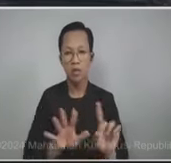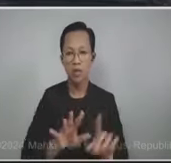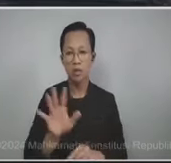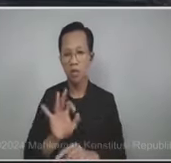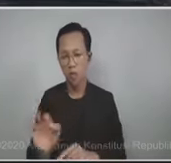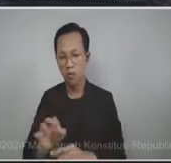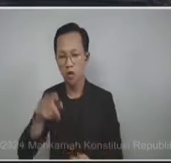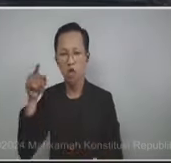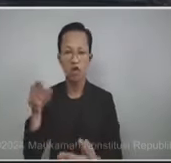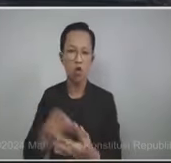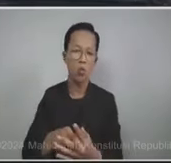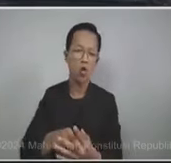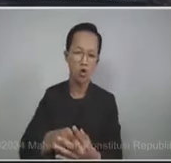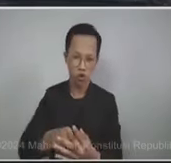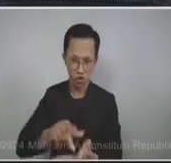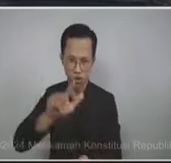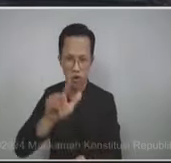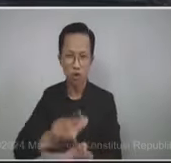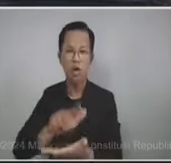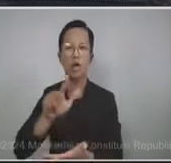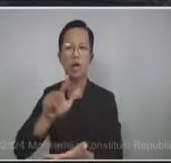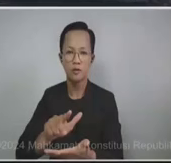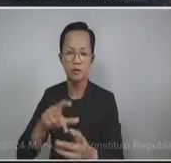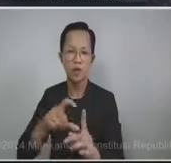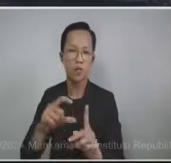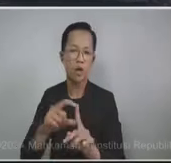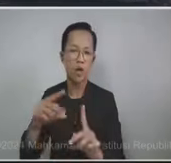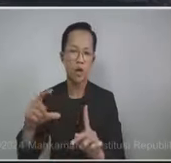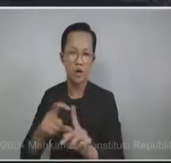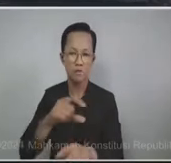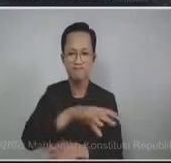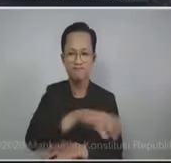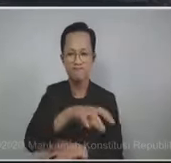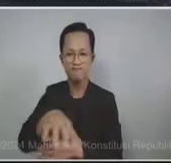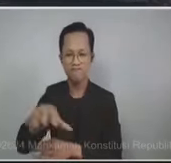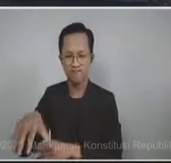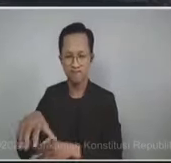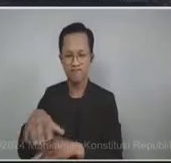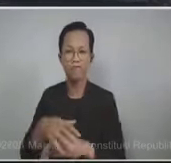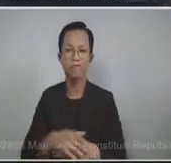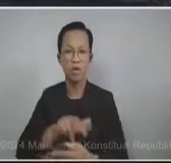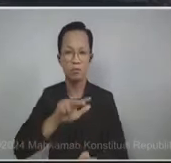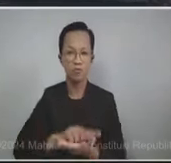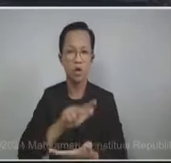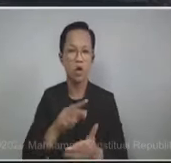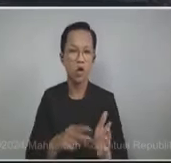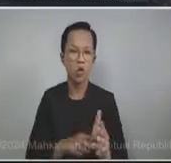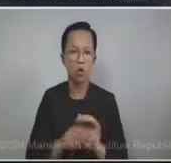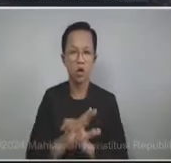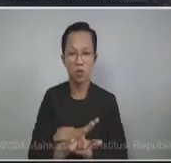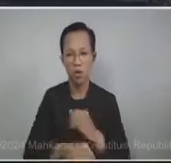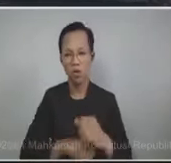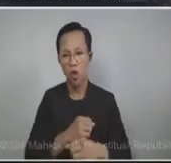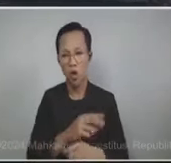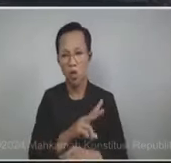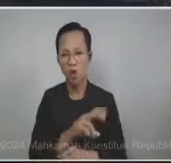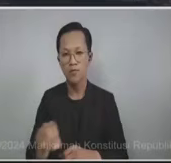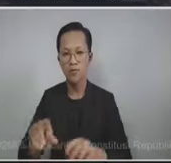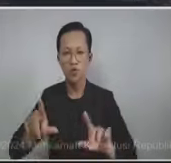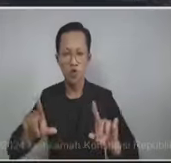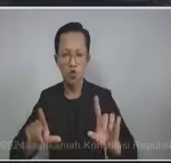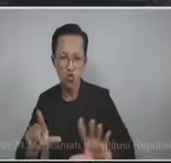pemilihan umum anggota DPRD di daerah yang bersangkutan bunyi Amar putusan Mahkamah Ki nomor 5 2007 tersebut kemudian